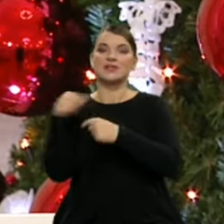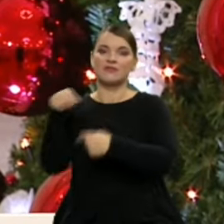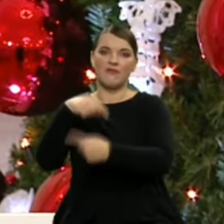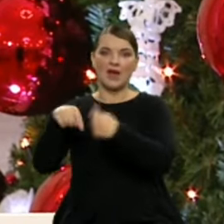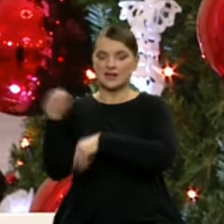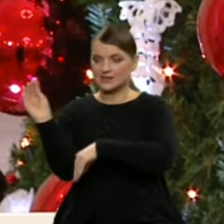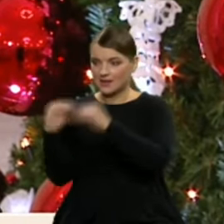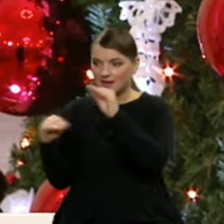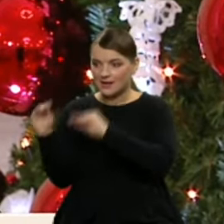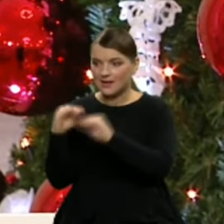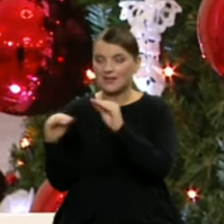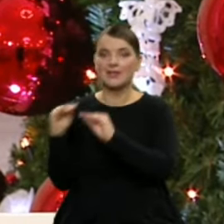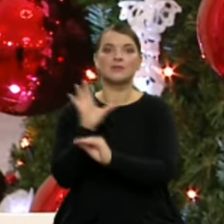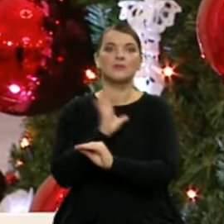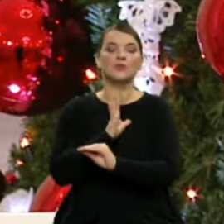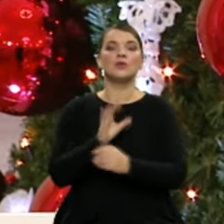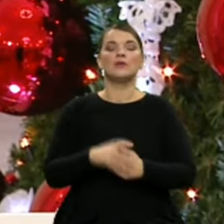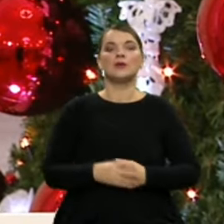verslą